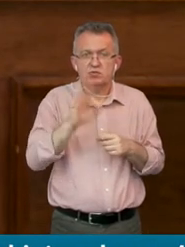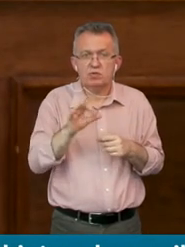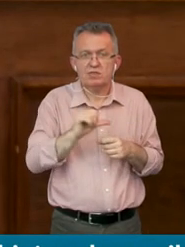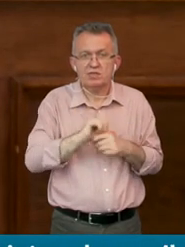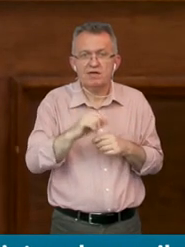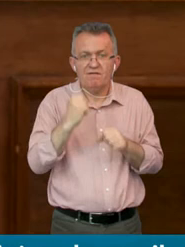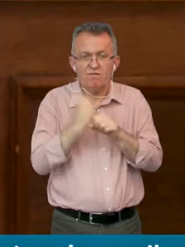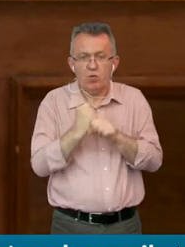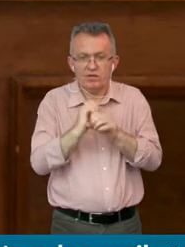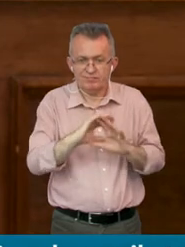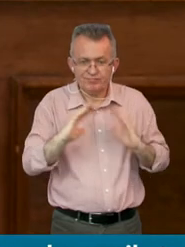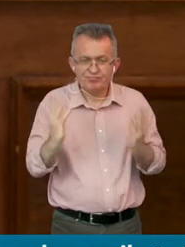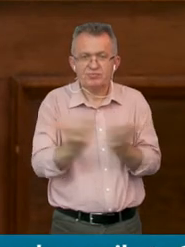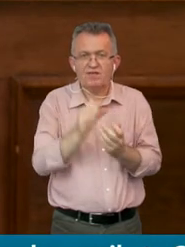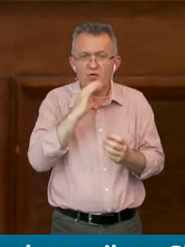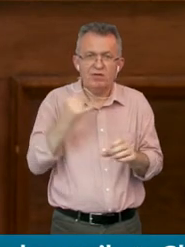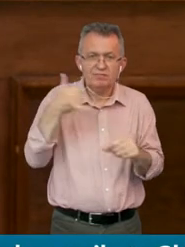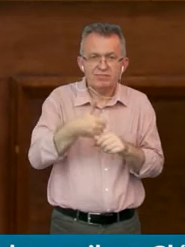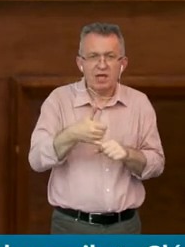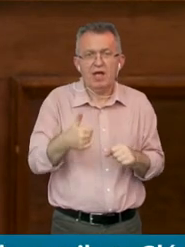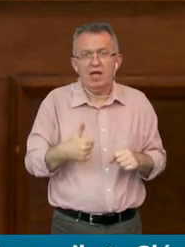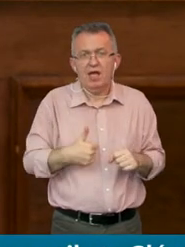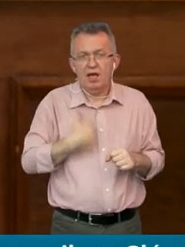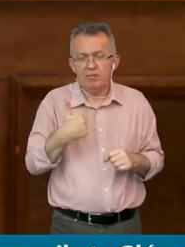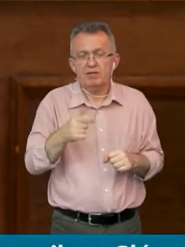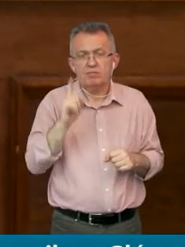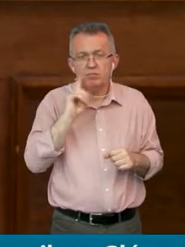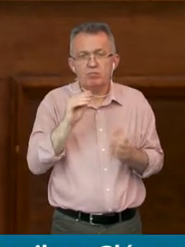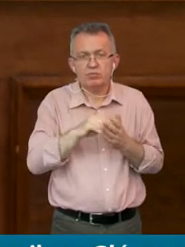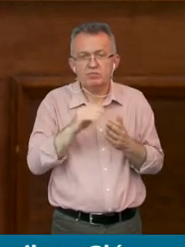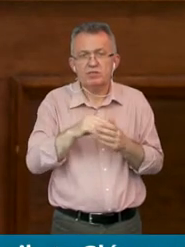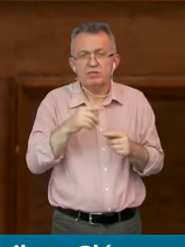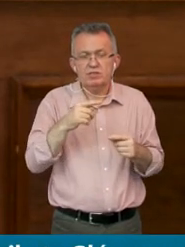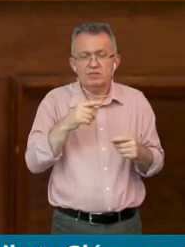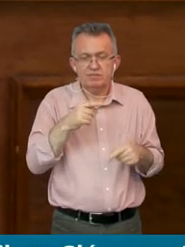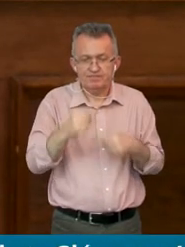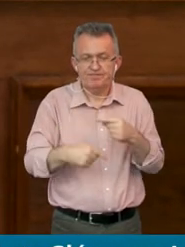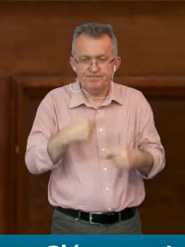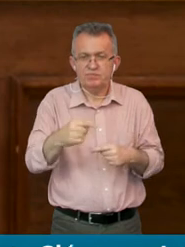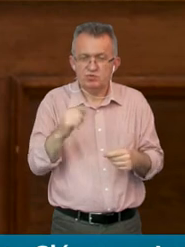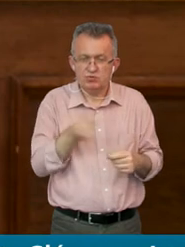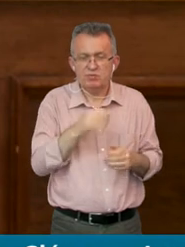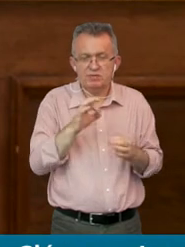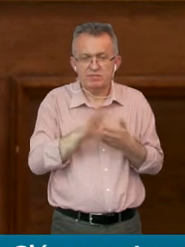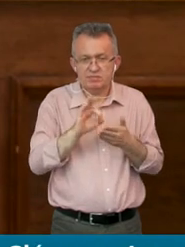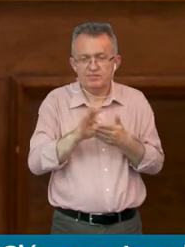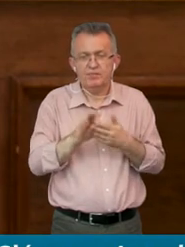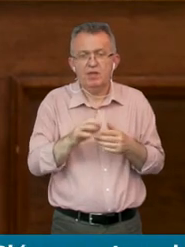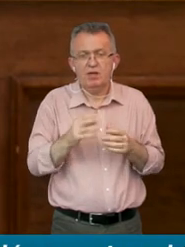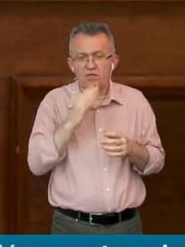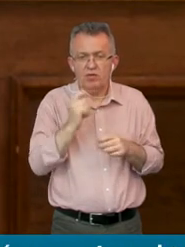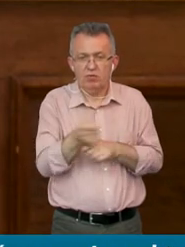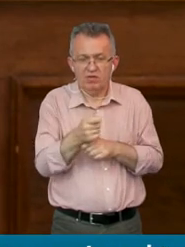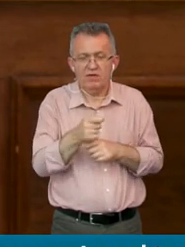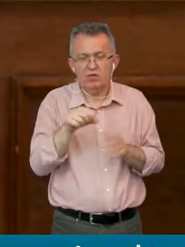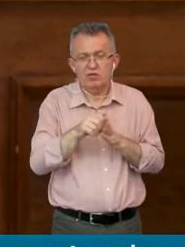specjalnymi workami, które są napełniane wodą po to, żeby oczywiście to podlewanie zapewnić w takim racjonalnym sposób i żeby do